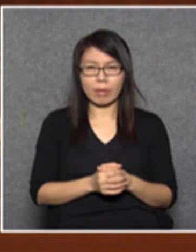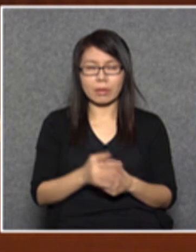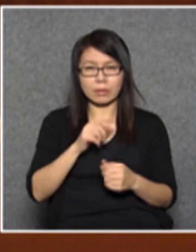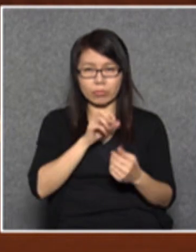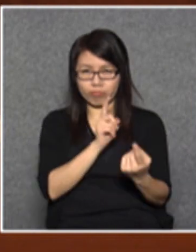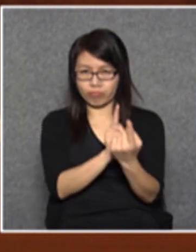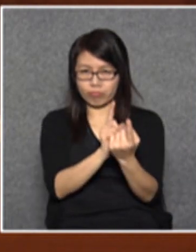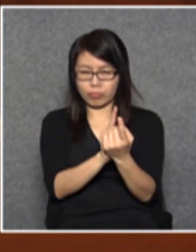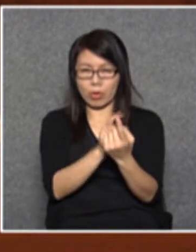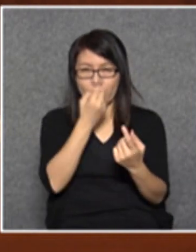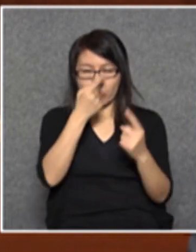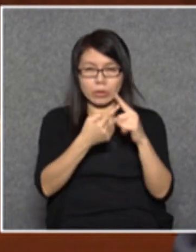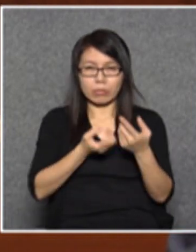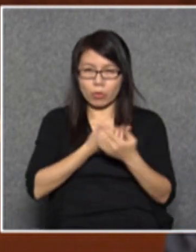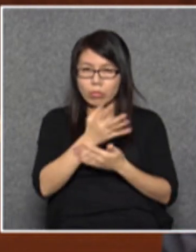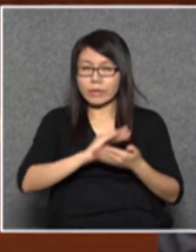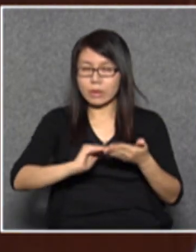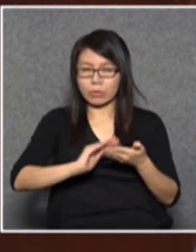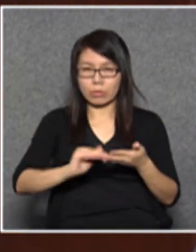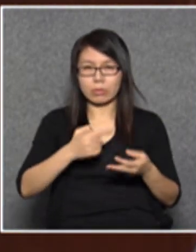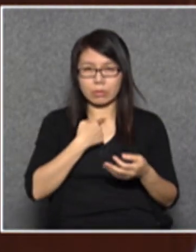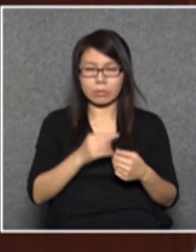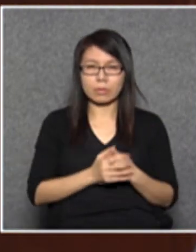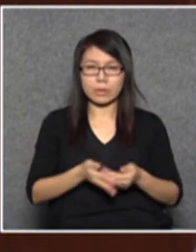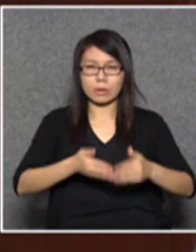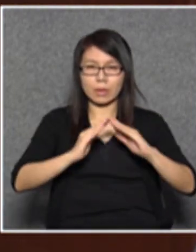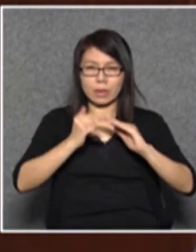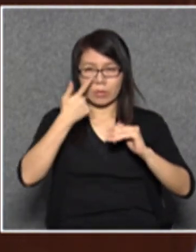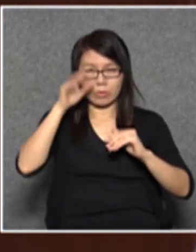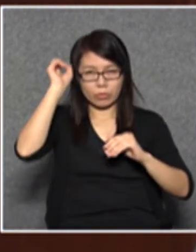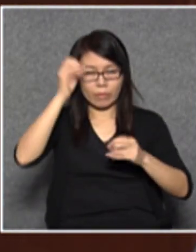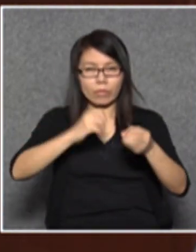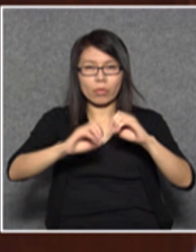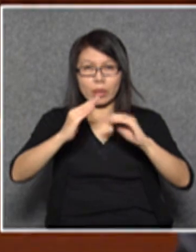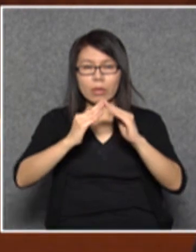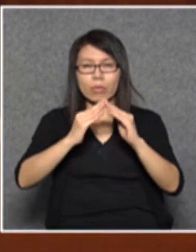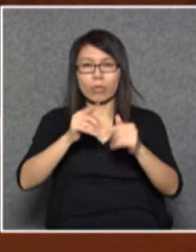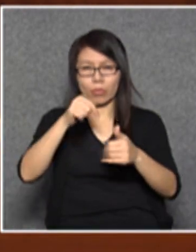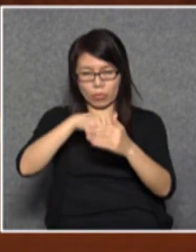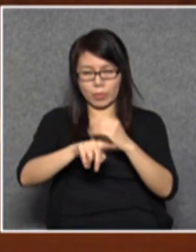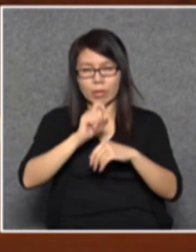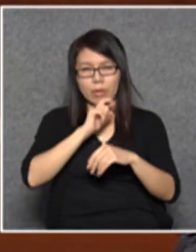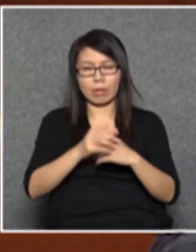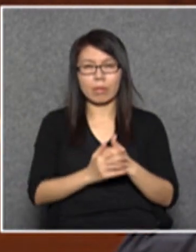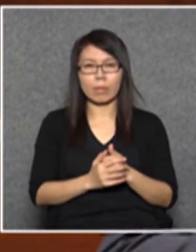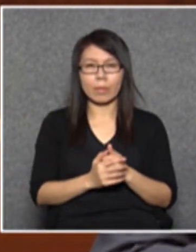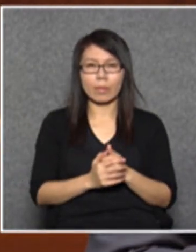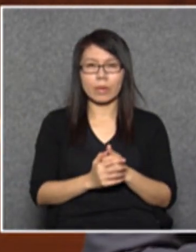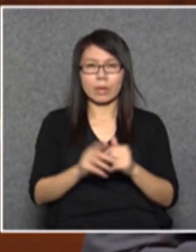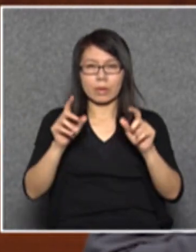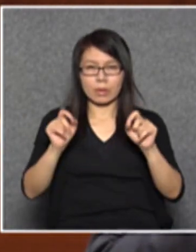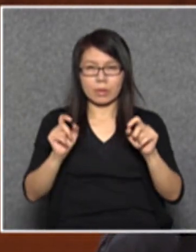向公眾人士交代清楚的。我們成立創新及科技局其中一個原因